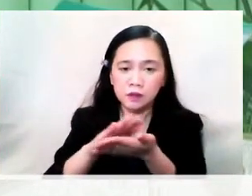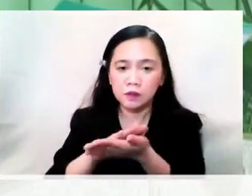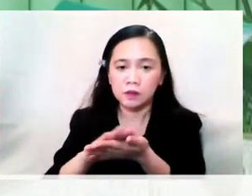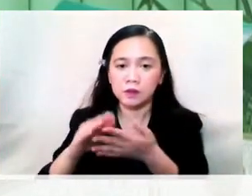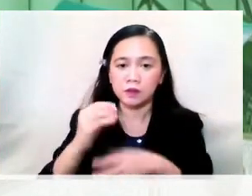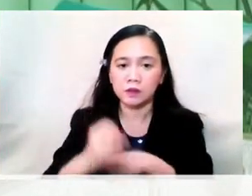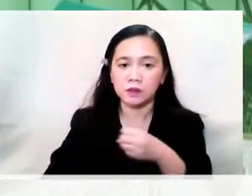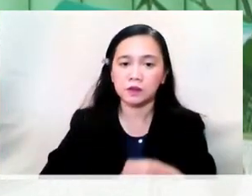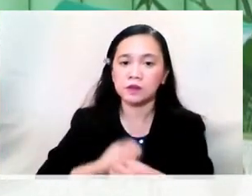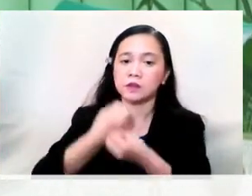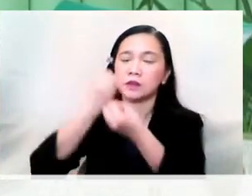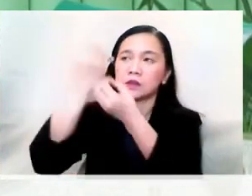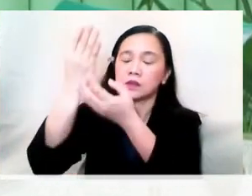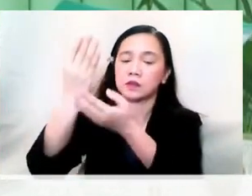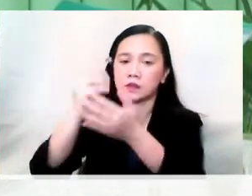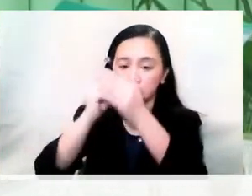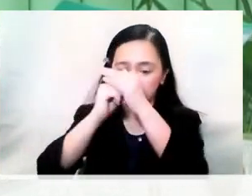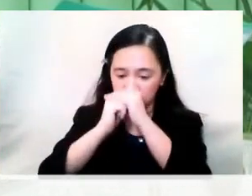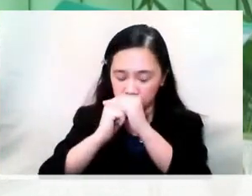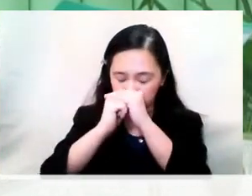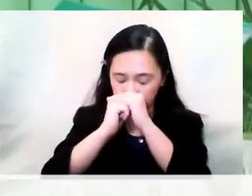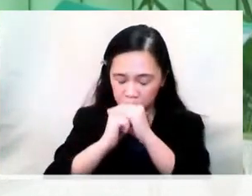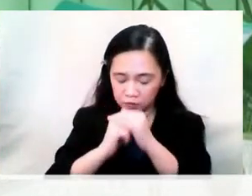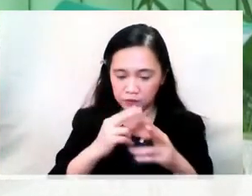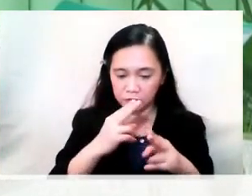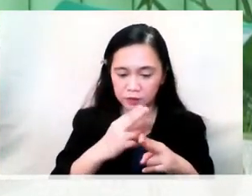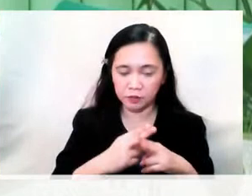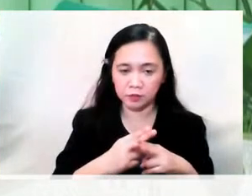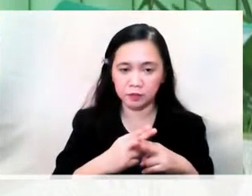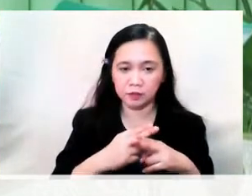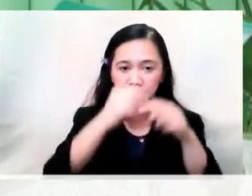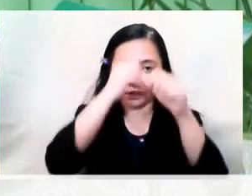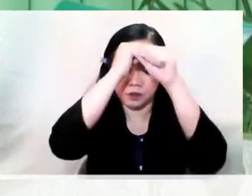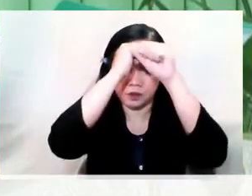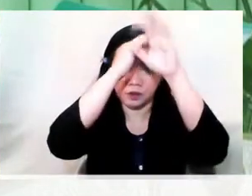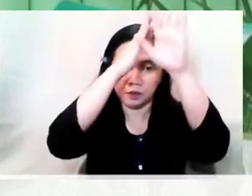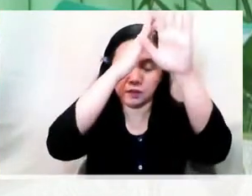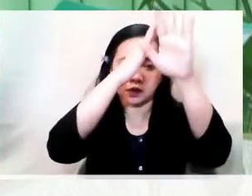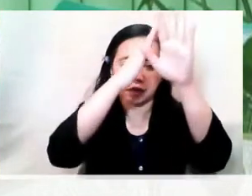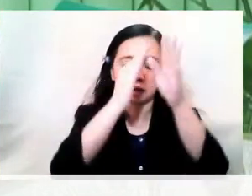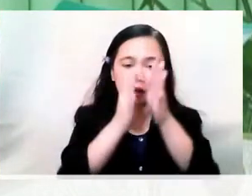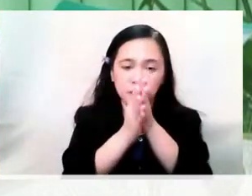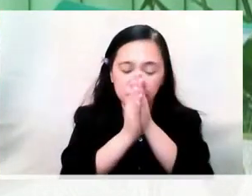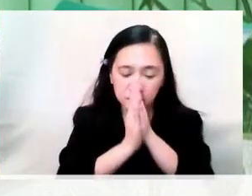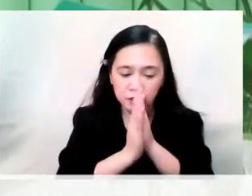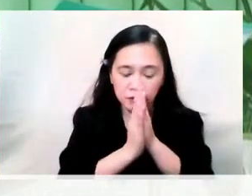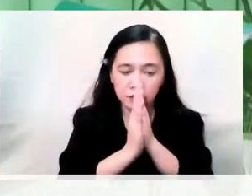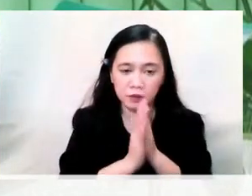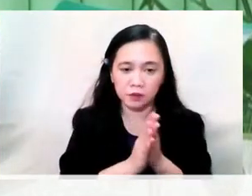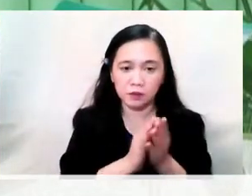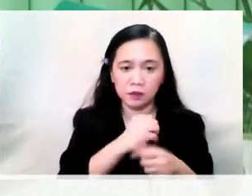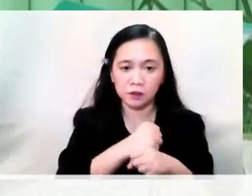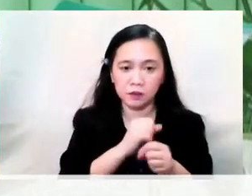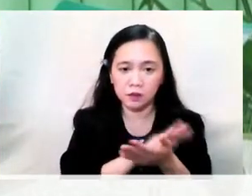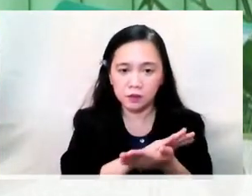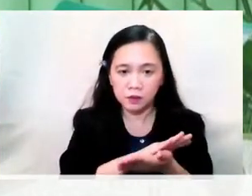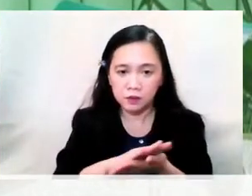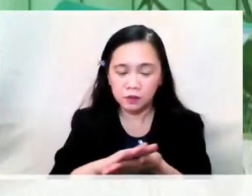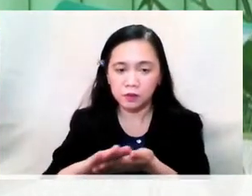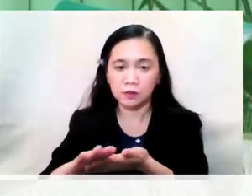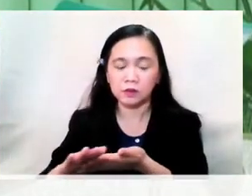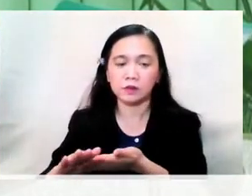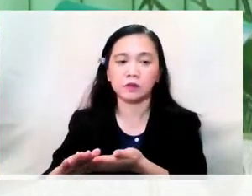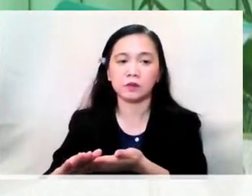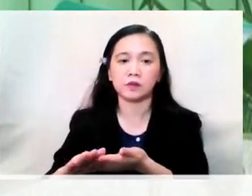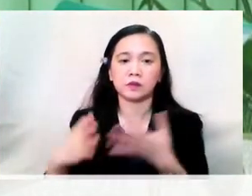iyong ngalan. Ama, isinasamo naming pakabanalin mo sa kapangyarihan ng banal na